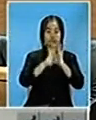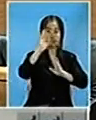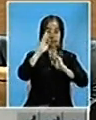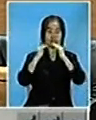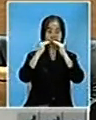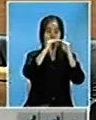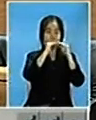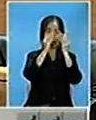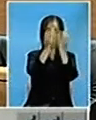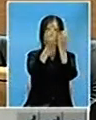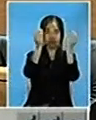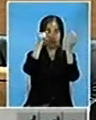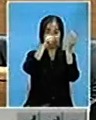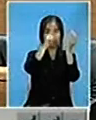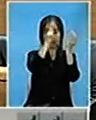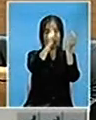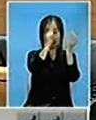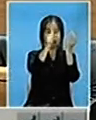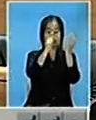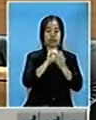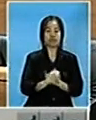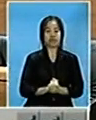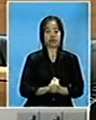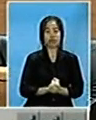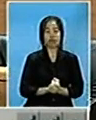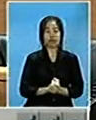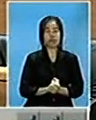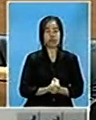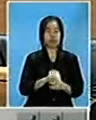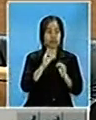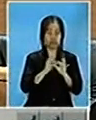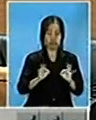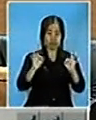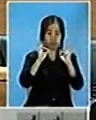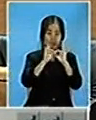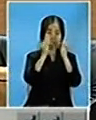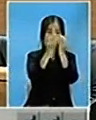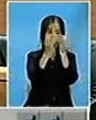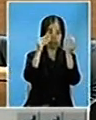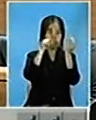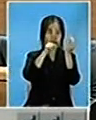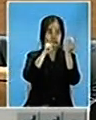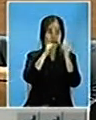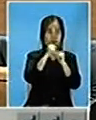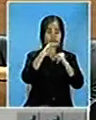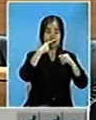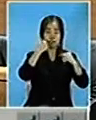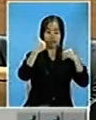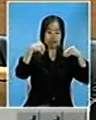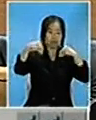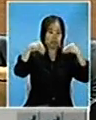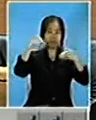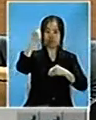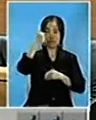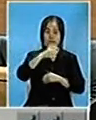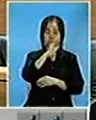ฐธรรมนูญเป็นหลักยึดสิ่งเหล่านี้เป็นหัวใจที่ท่านประนีประนอมไม่ได้และผ